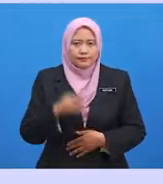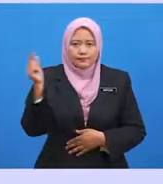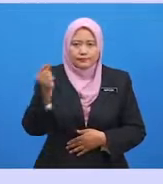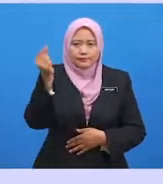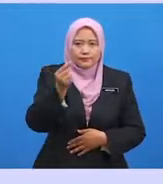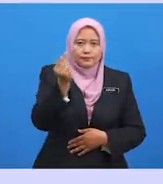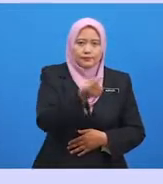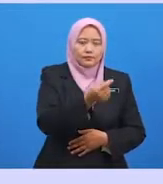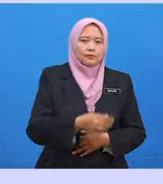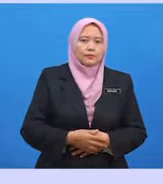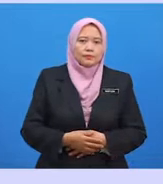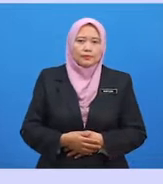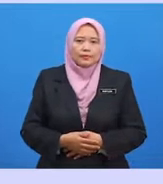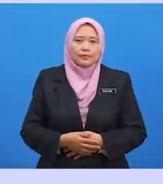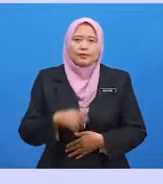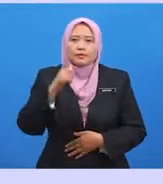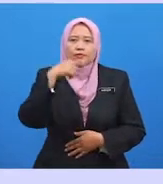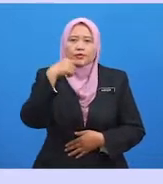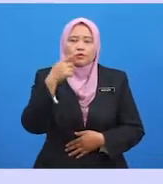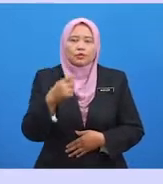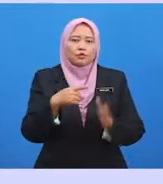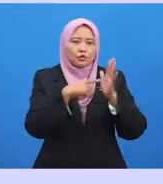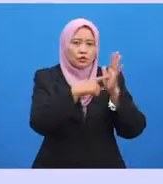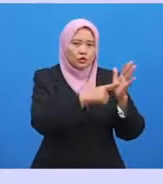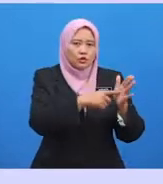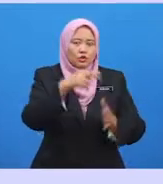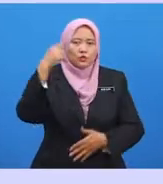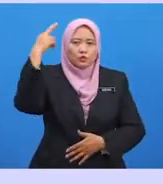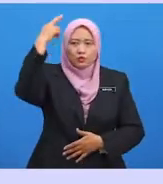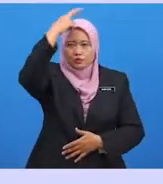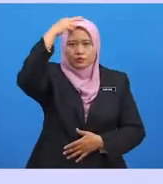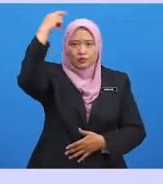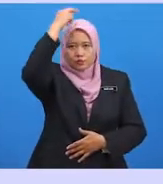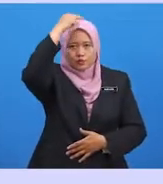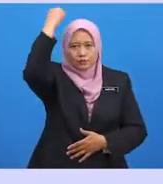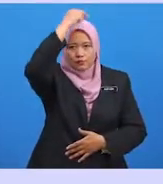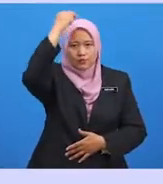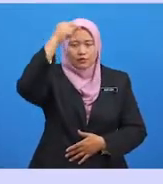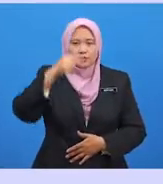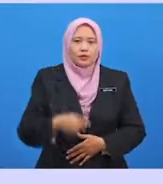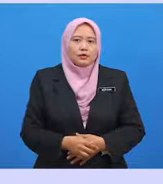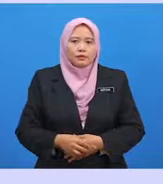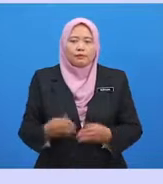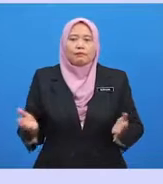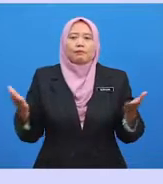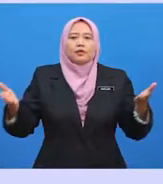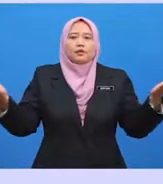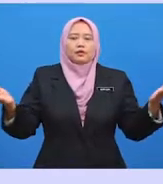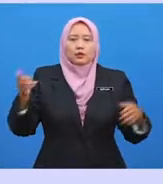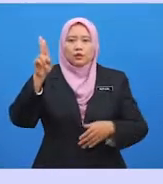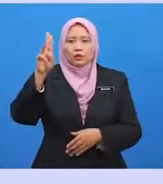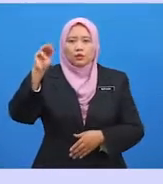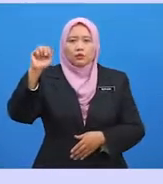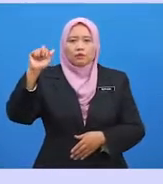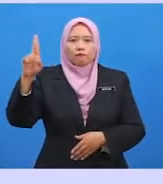tabi ha lafaz tersebut menunjukkan Rasulullah Shallallahu Alaihi Wasallam menggalakkan Sayyidina